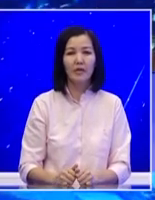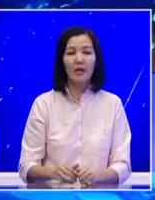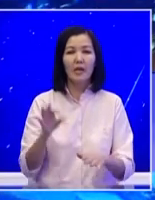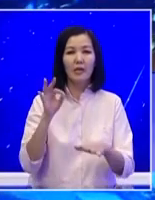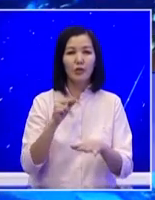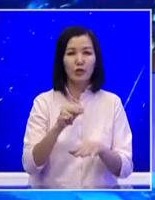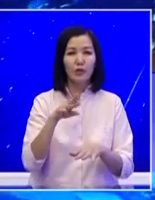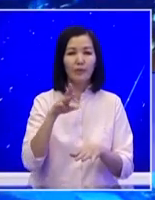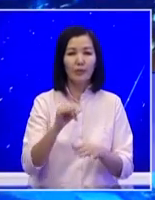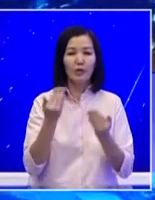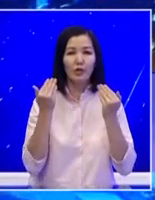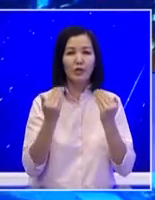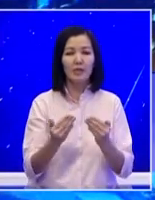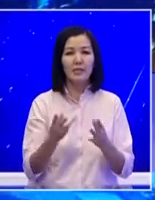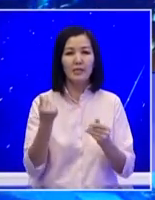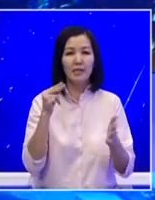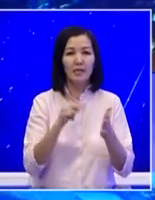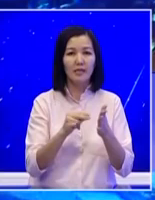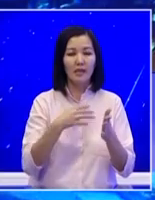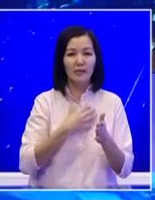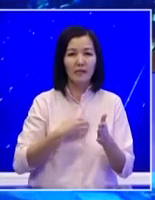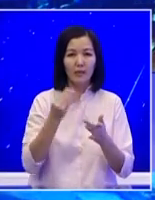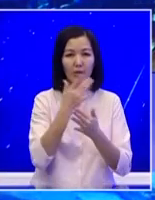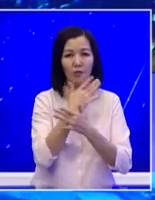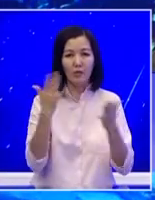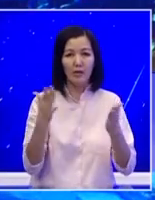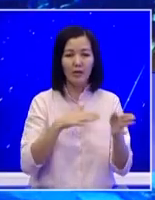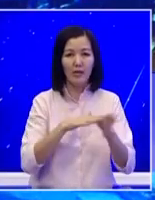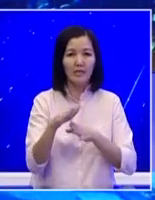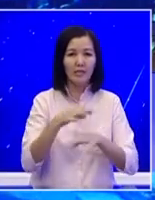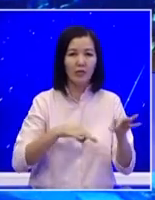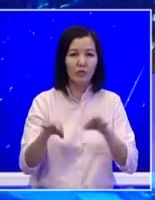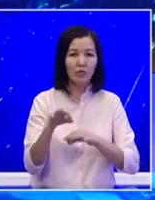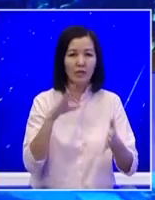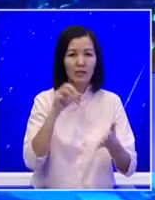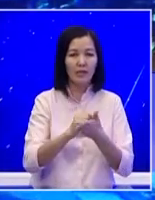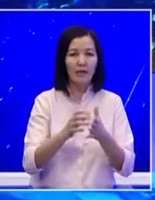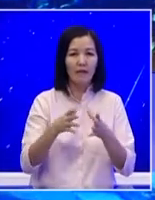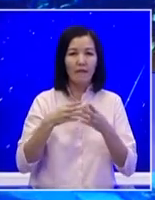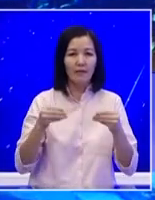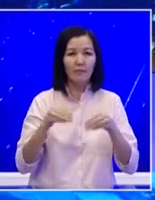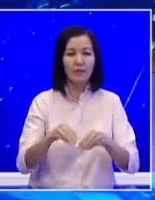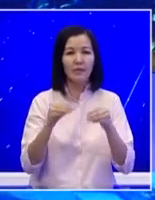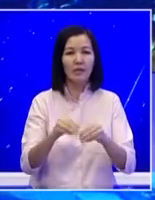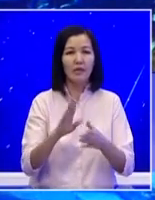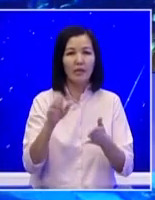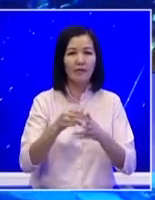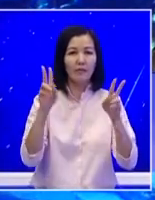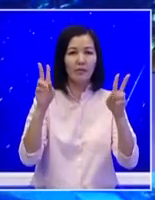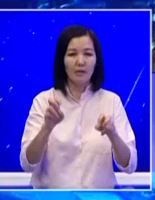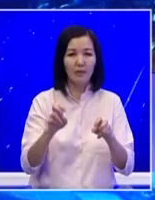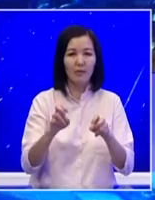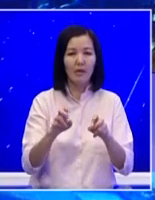Эпидемиологическая обстановка, сдерживание цен на основные продукты питания, реализация дорожной карты занятости и весенний посевной стали ключевыми